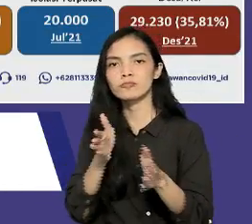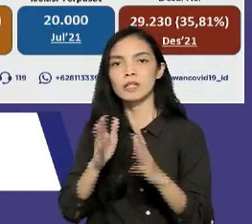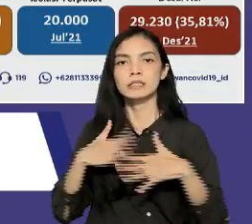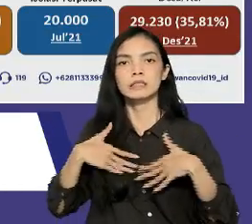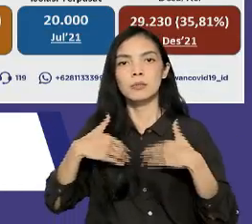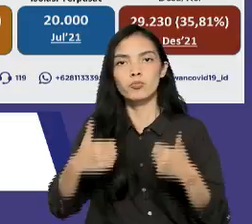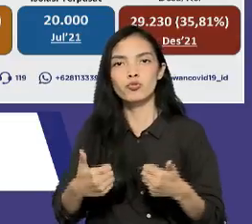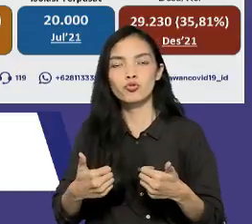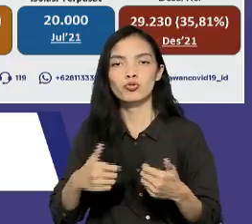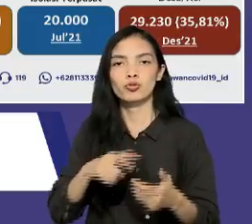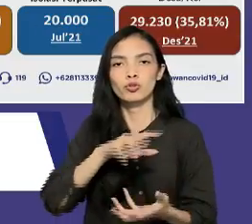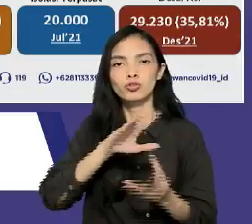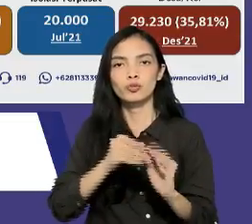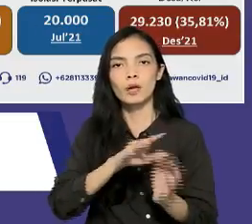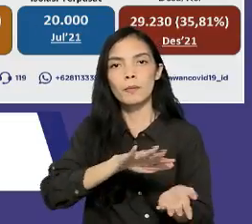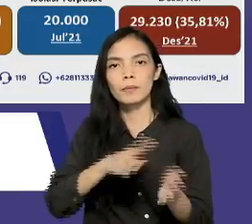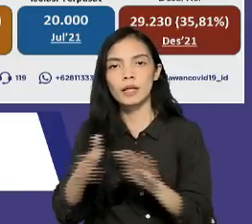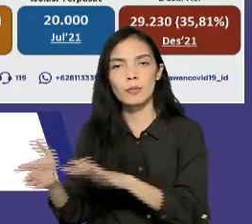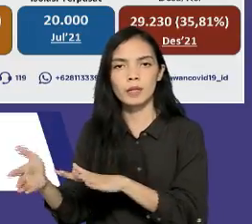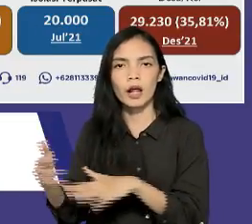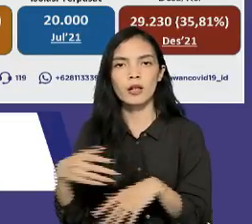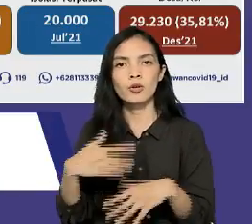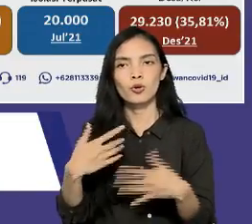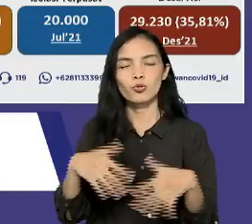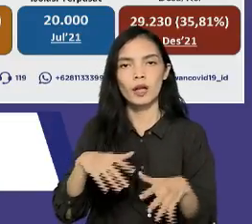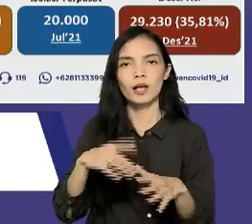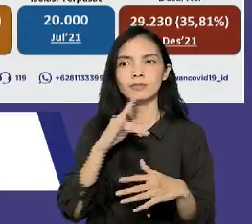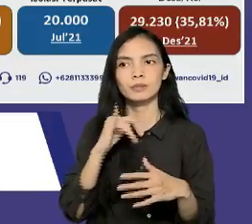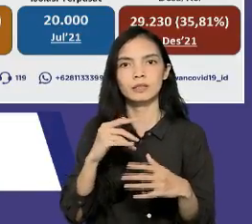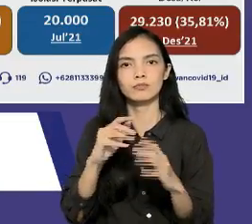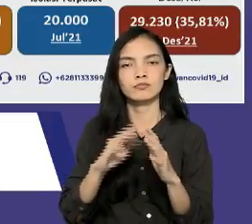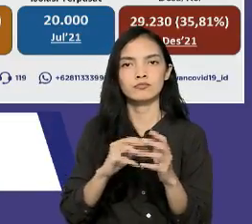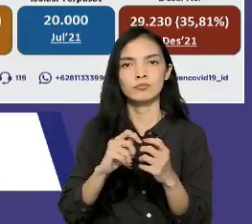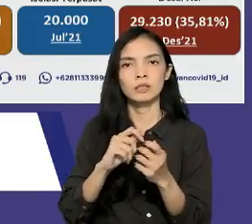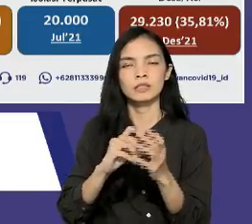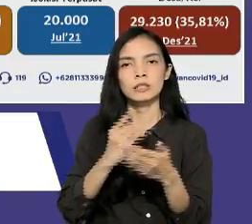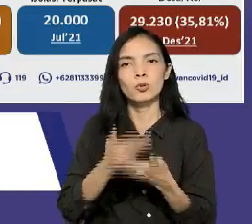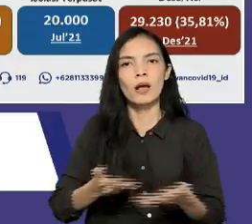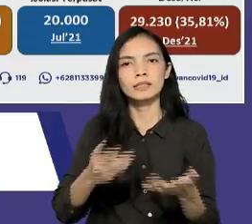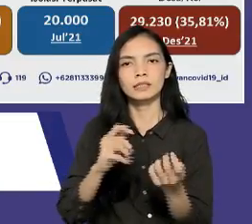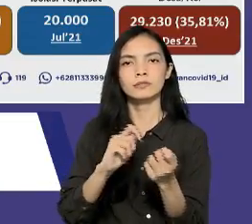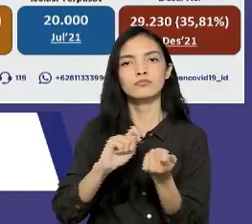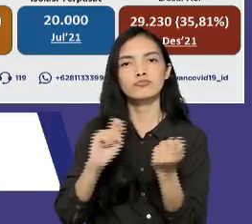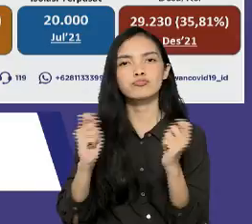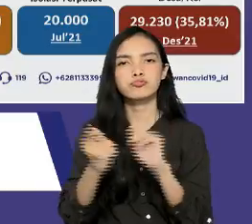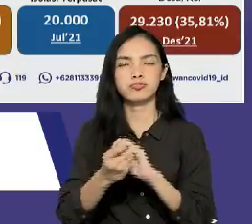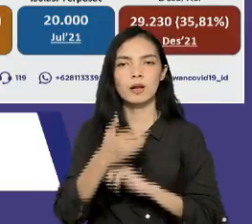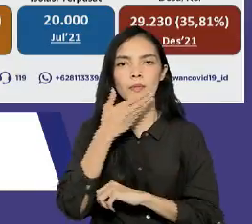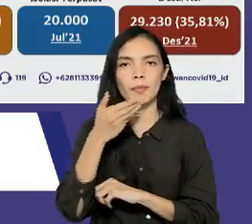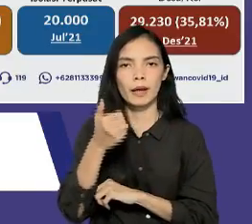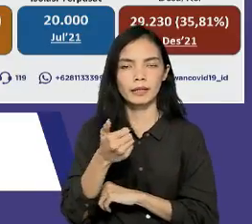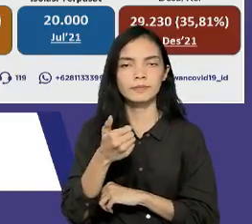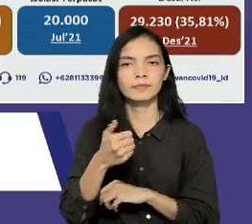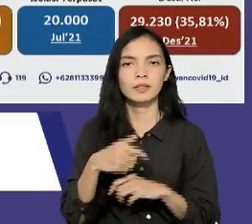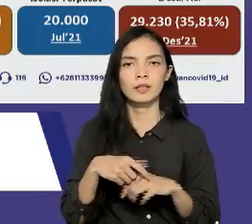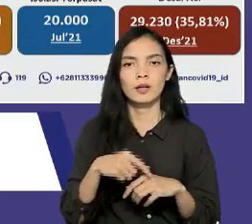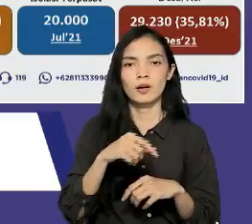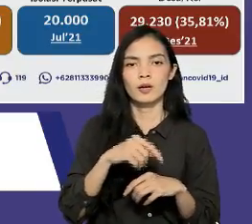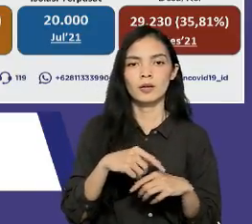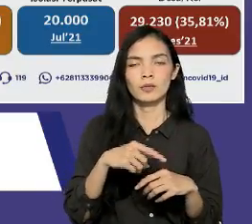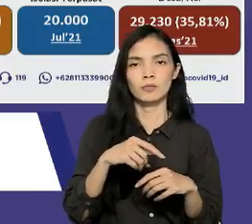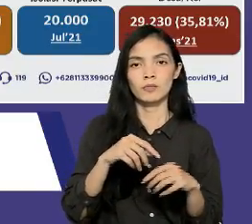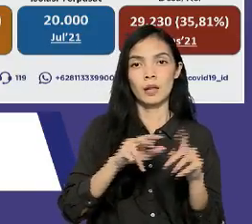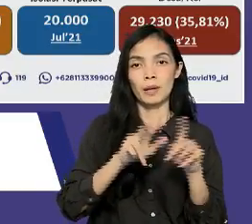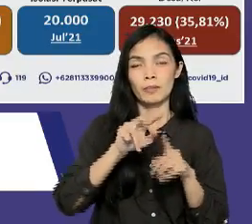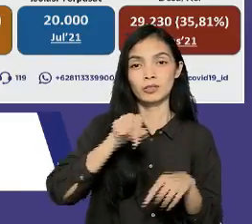dan jumlah kematian. Persentase kasus aktif yang sempat mencapai puncaknya pada lonjakan kedua hingga